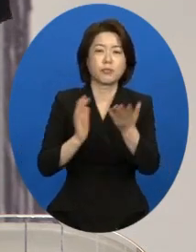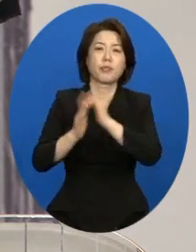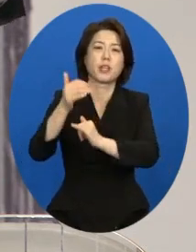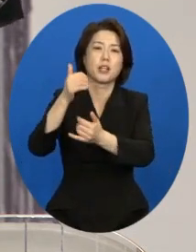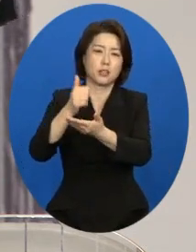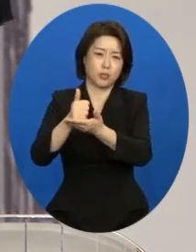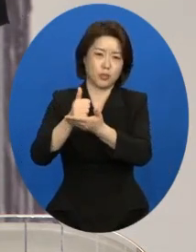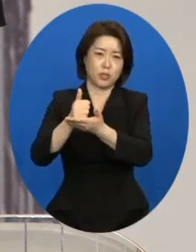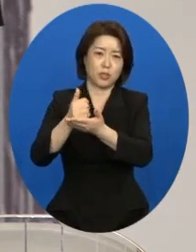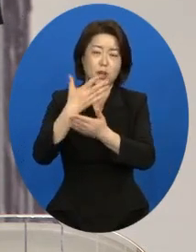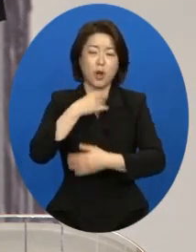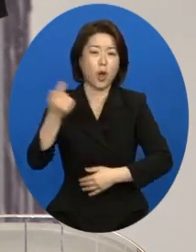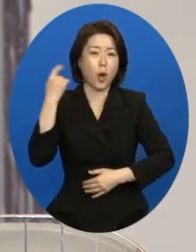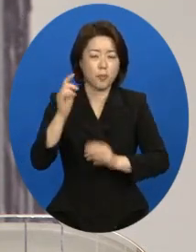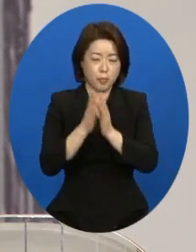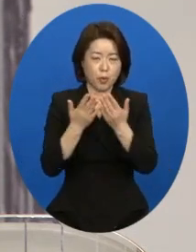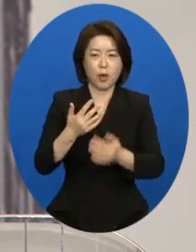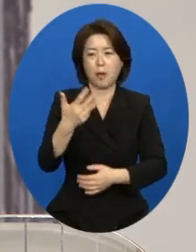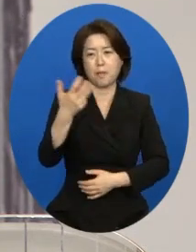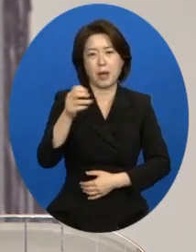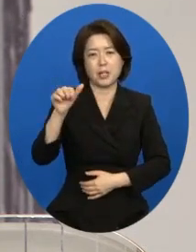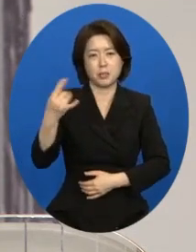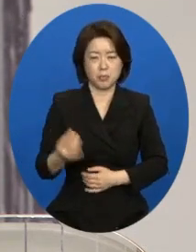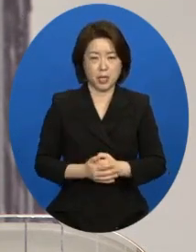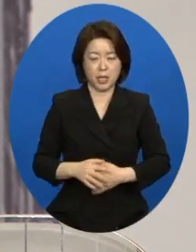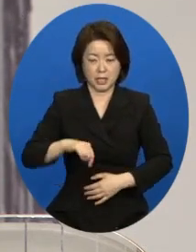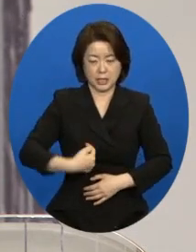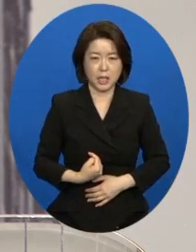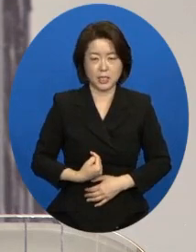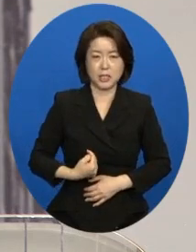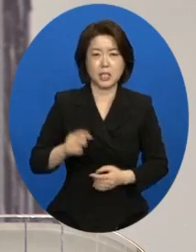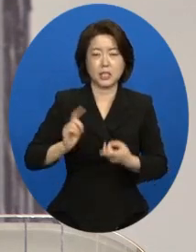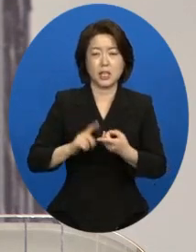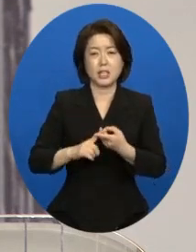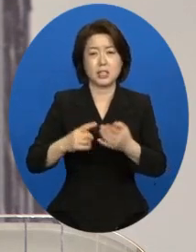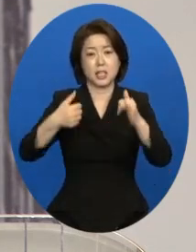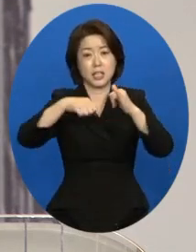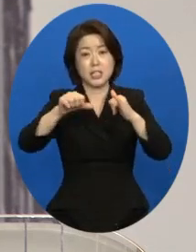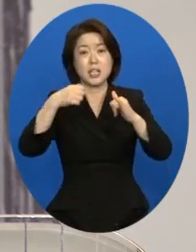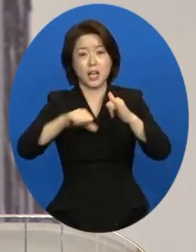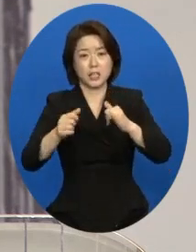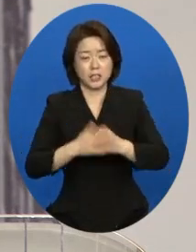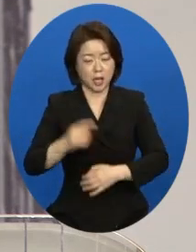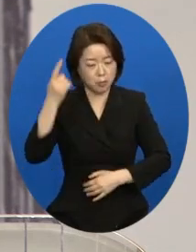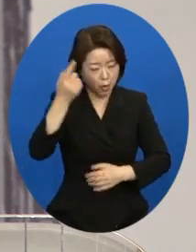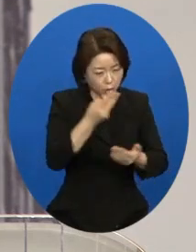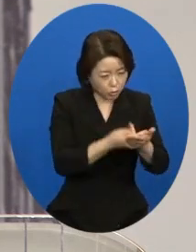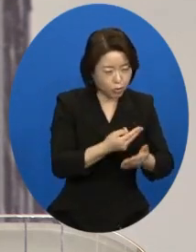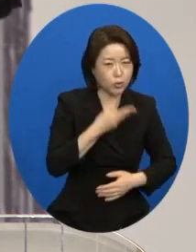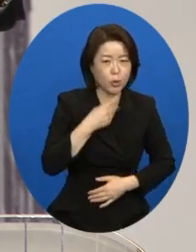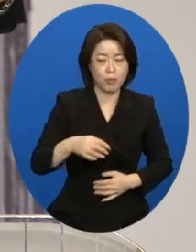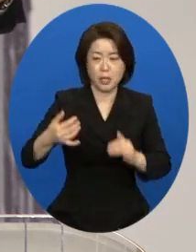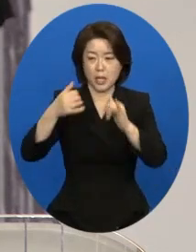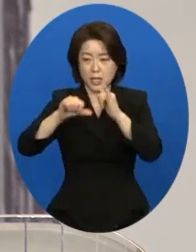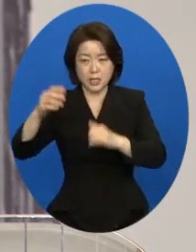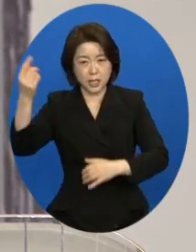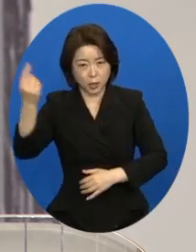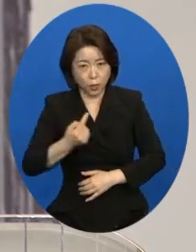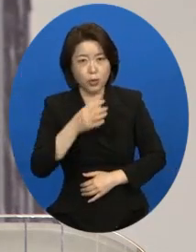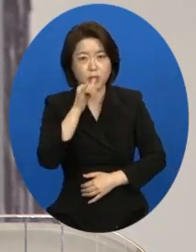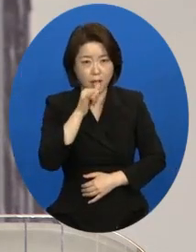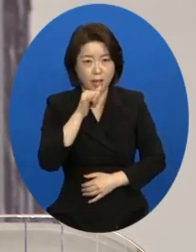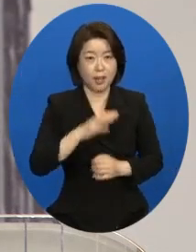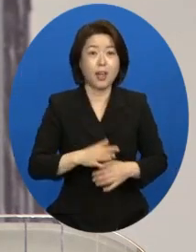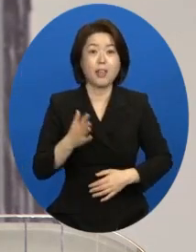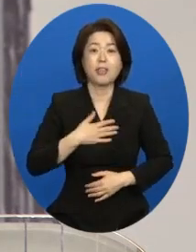예수님께서 복음서에서 80회 이상 자신을 인자라고, 인자는 머리 둘 것이 없다, 인자가 다시 올 때에